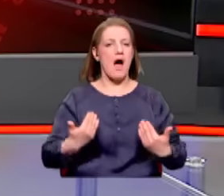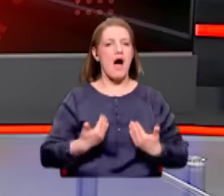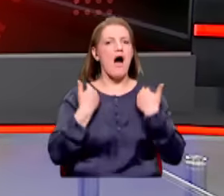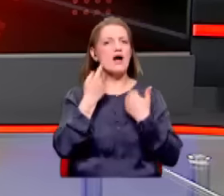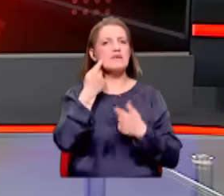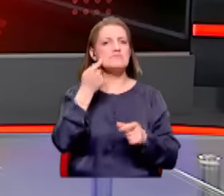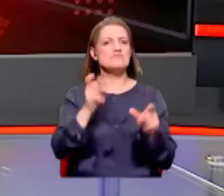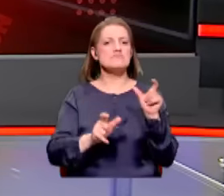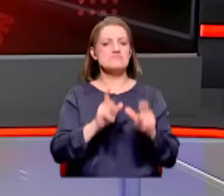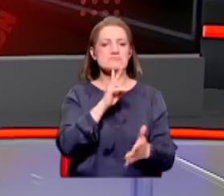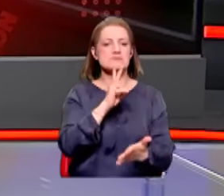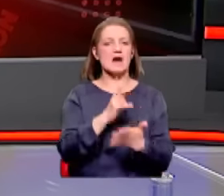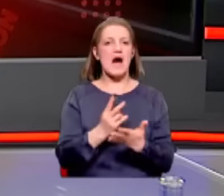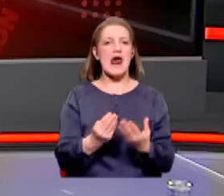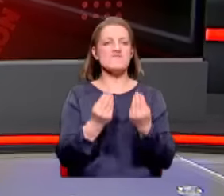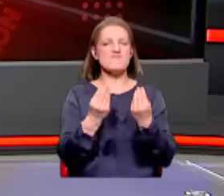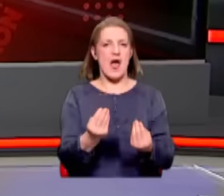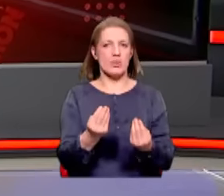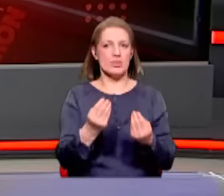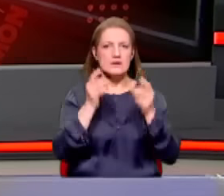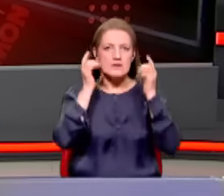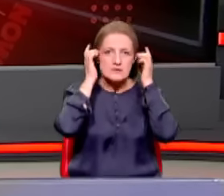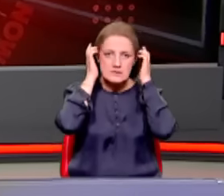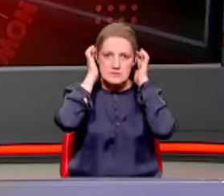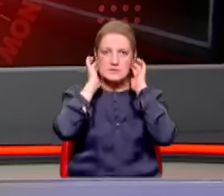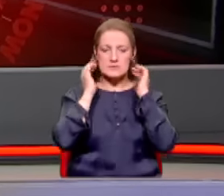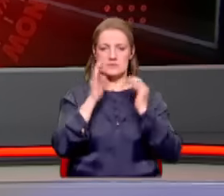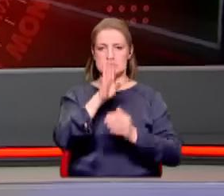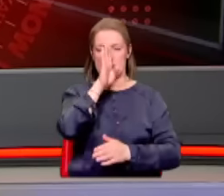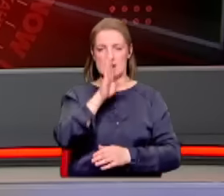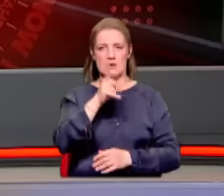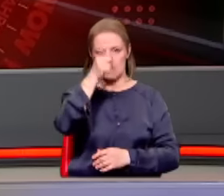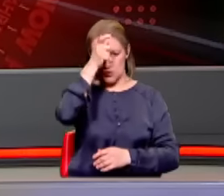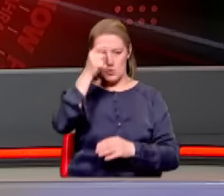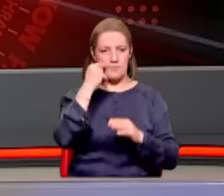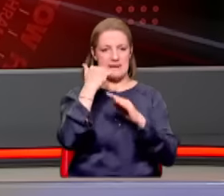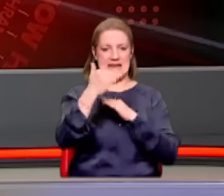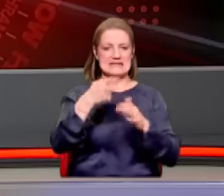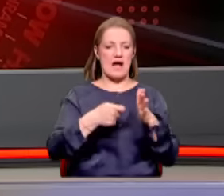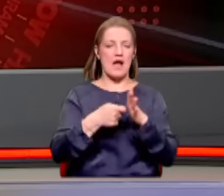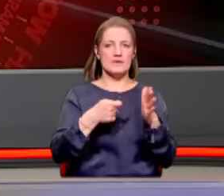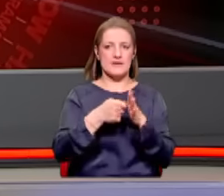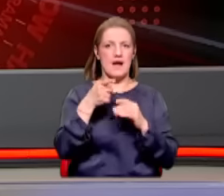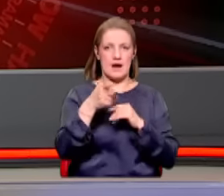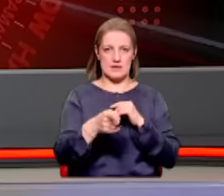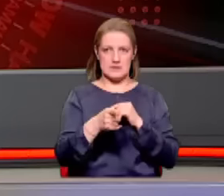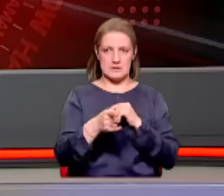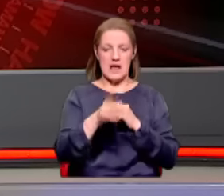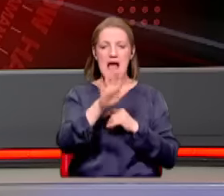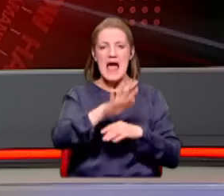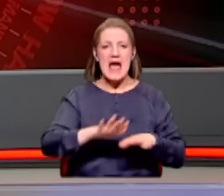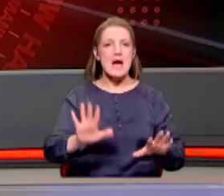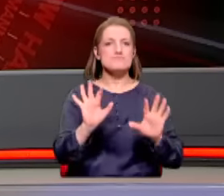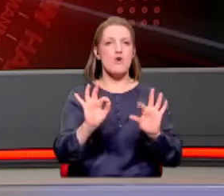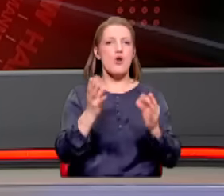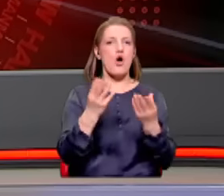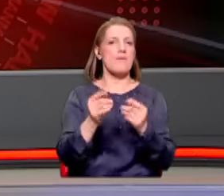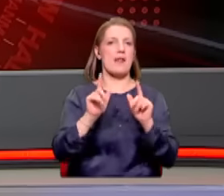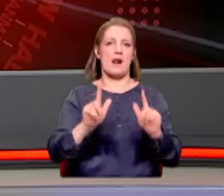hakimler, karar vericiler yani adalet için Türk milleti adına karar verici olanlar hep böyle